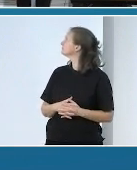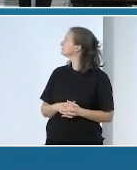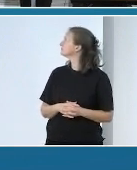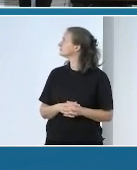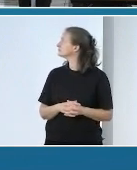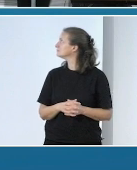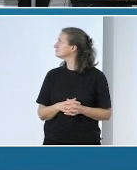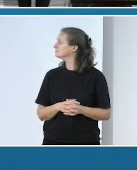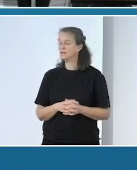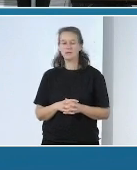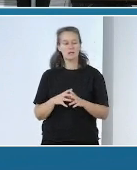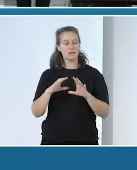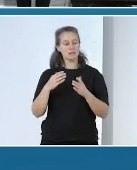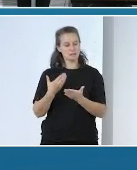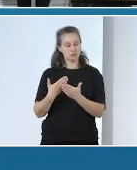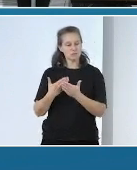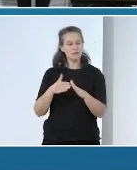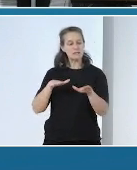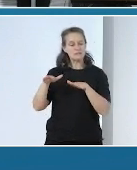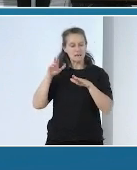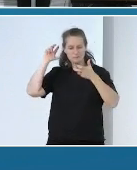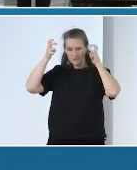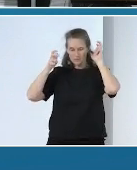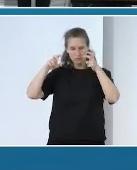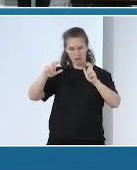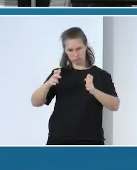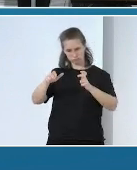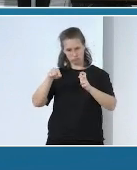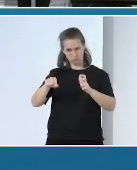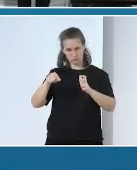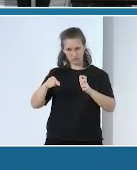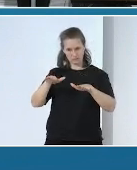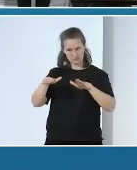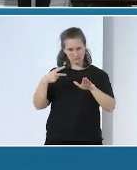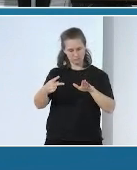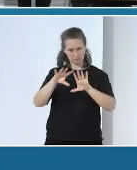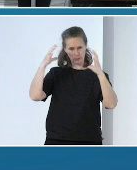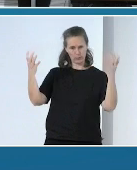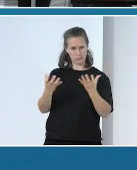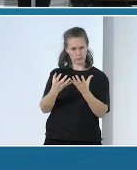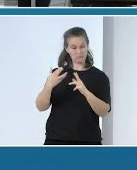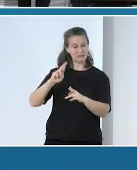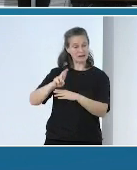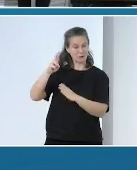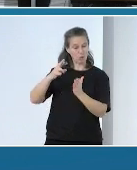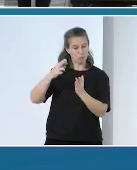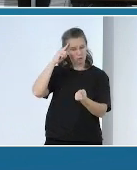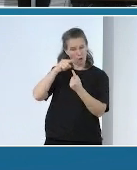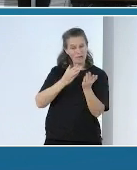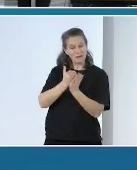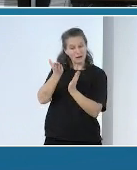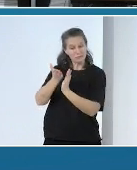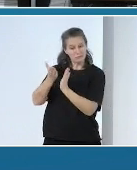Donc, c'est comme ça qu'on a pu dire que le système vestibulaire établissait un cadre de référence pour l'orientation dans